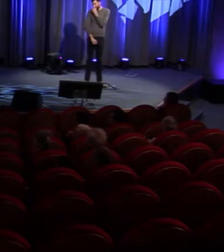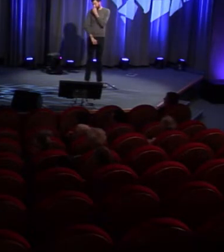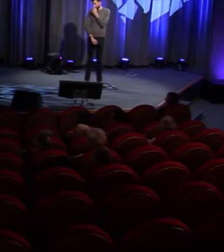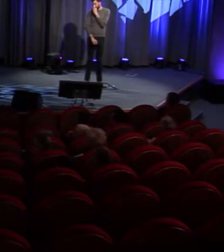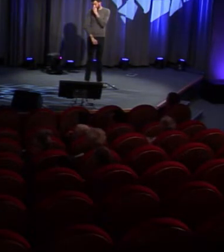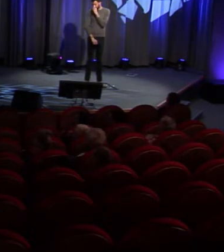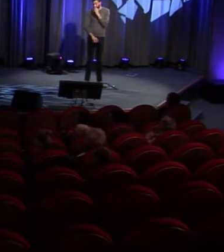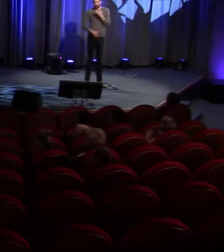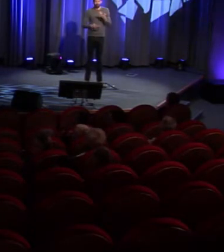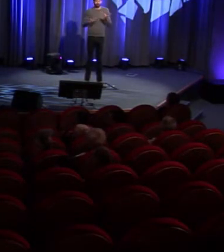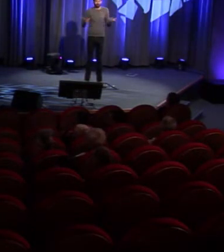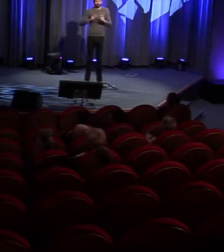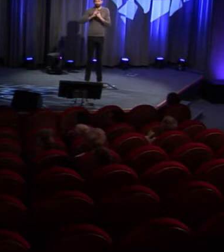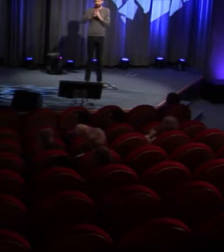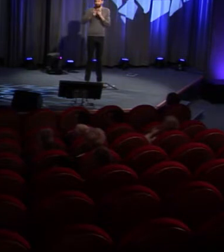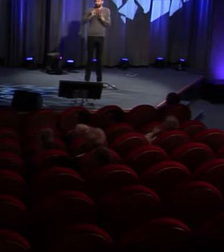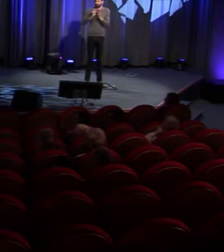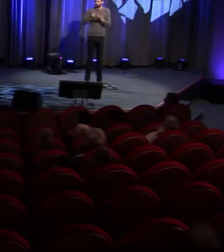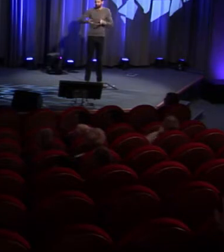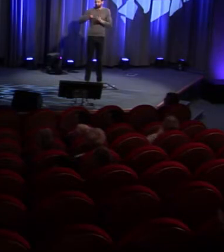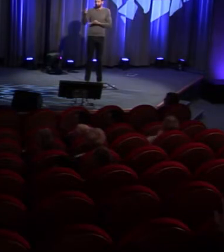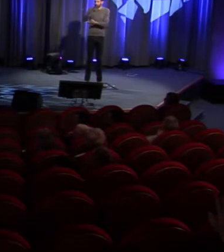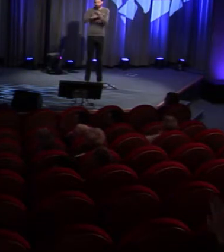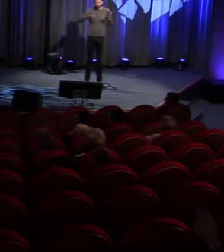alors voici venu le tour des questions